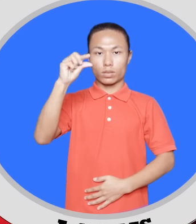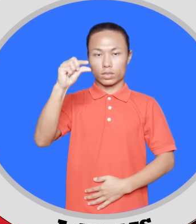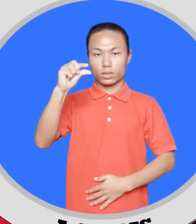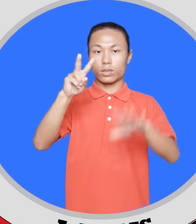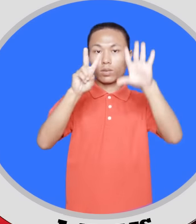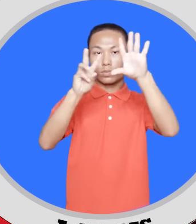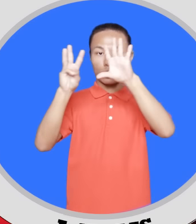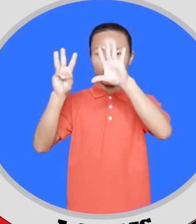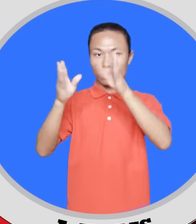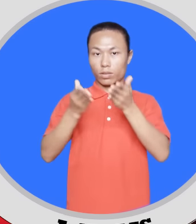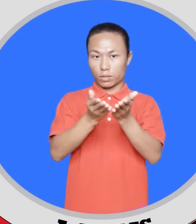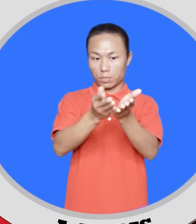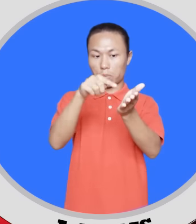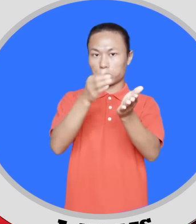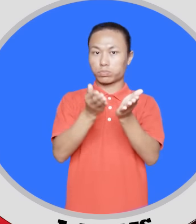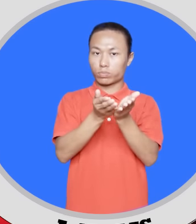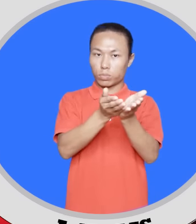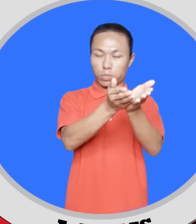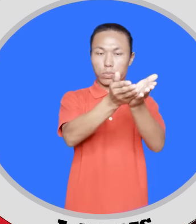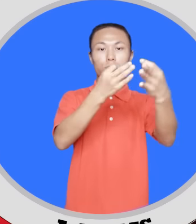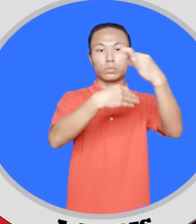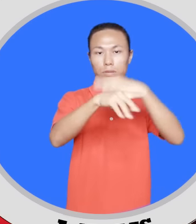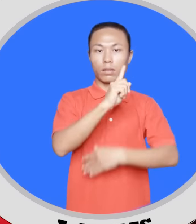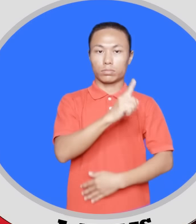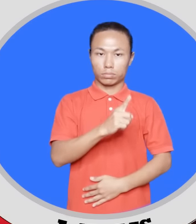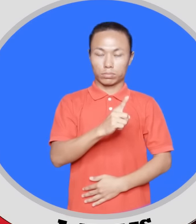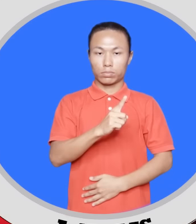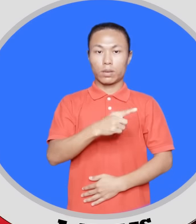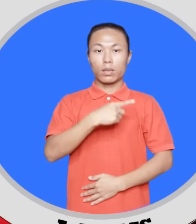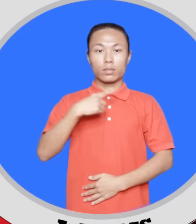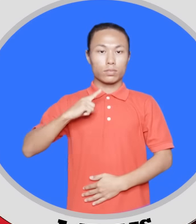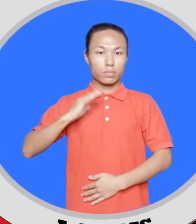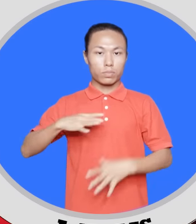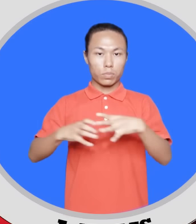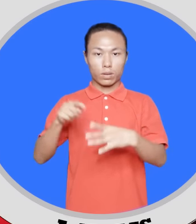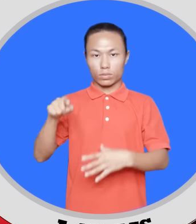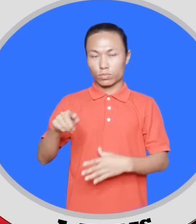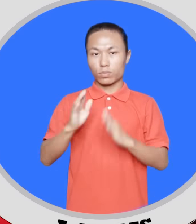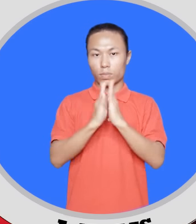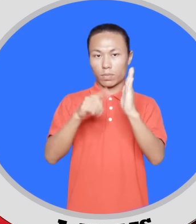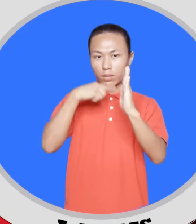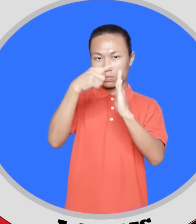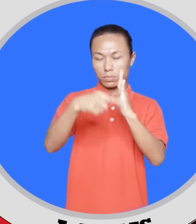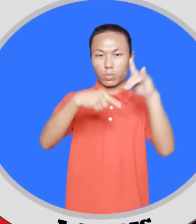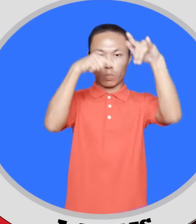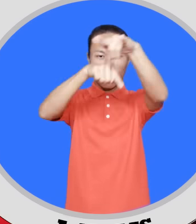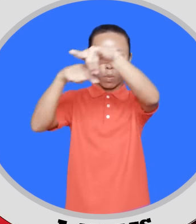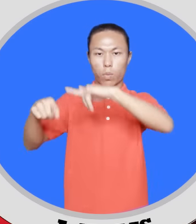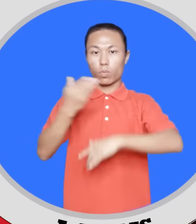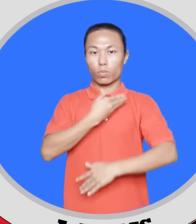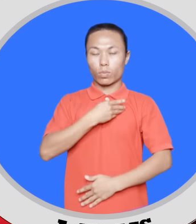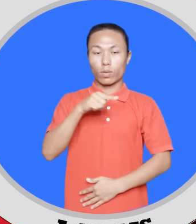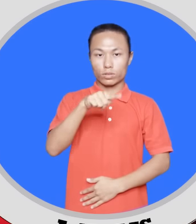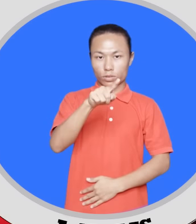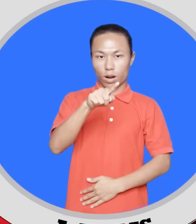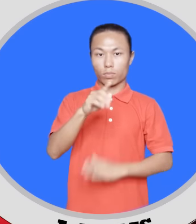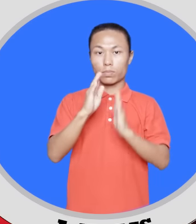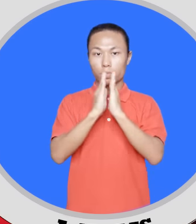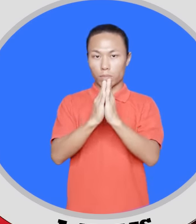ဆင့်မြန်မာနိုင်ငံကိုတင်ပို့နေရလို့ဆိုပါရယ်အကြမ်းဖက်စစ်တပ်ရဲ့လေကြောင်းကနေအရသာပြည်သူတွေကိုရွေချက်ရှိရှိပုံချဲတိုက်ခိုက်မှု